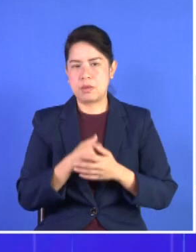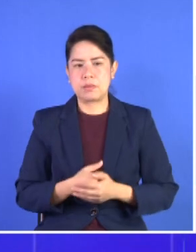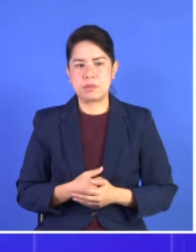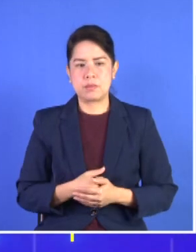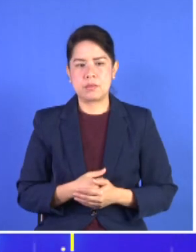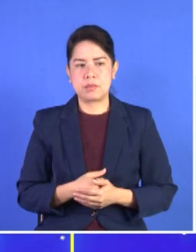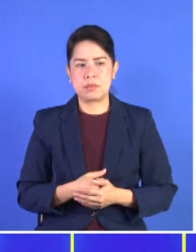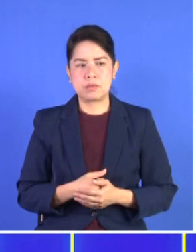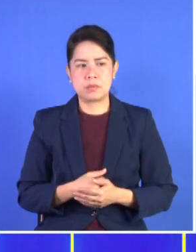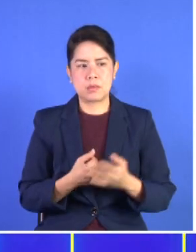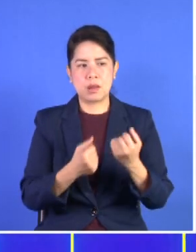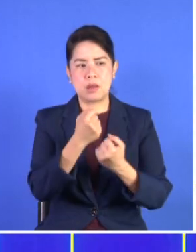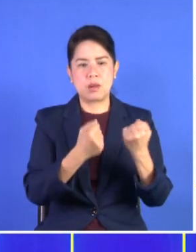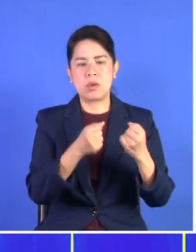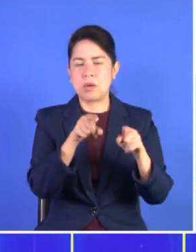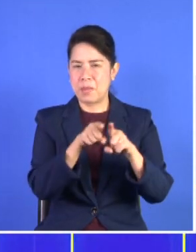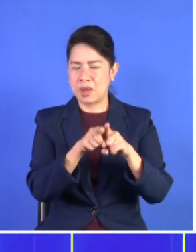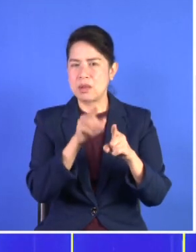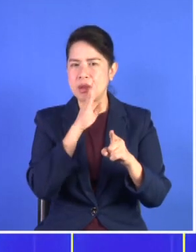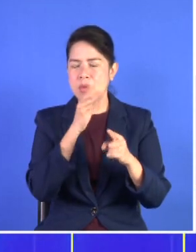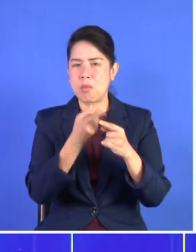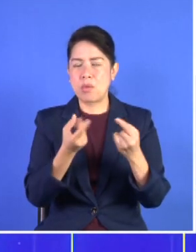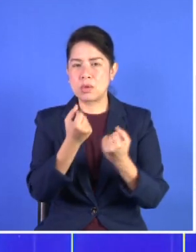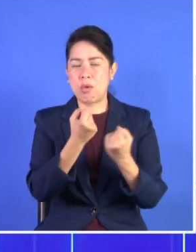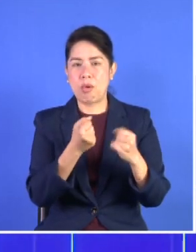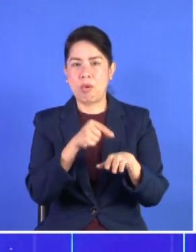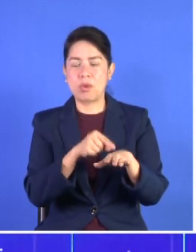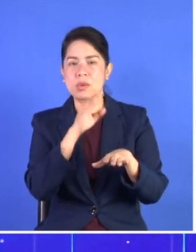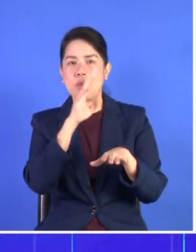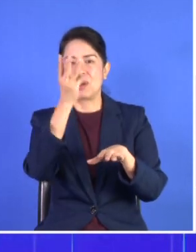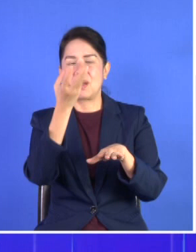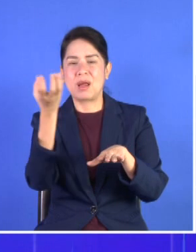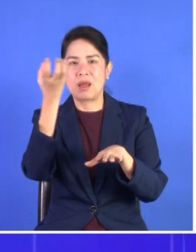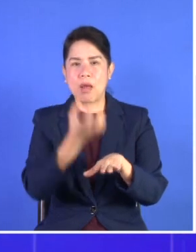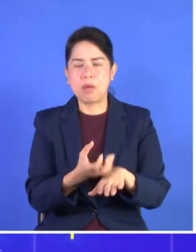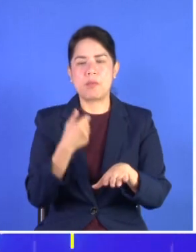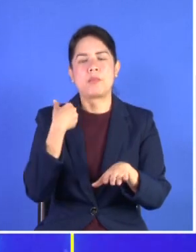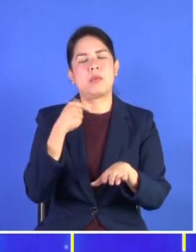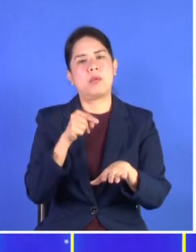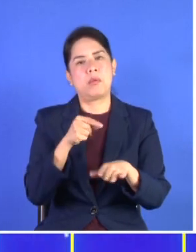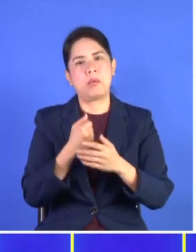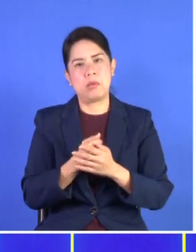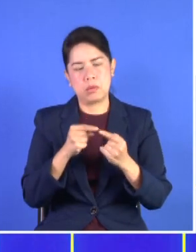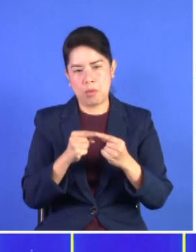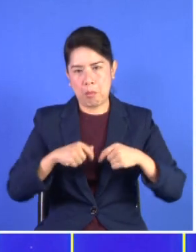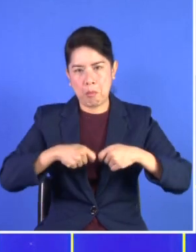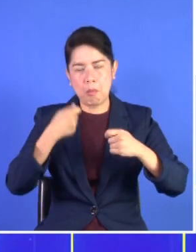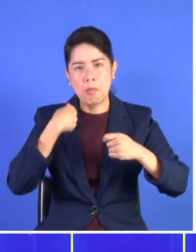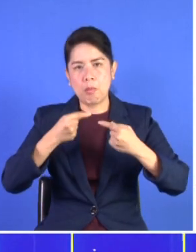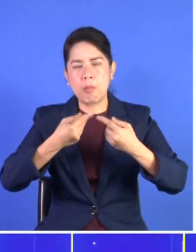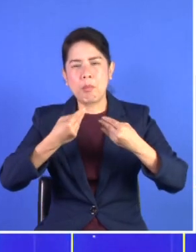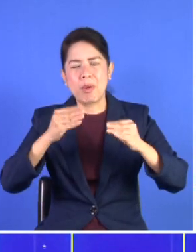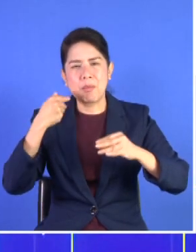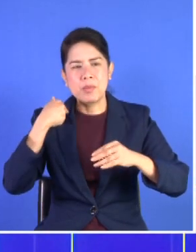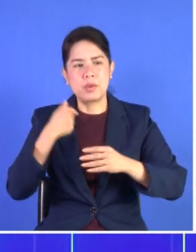ม้กระทั่งโดนรถเนี่ยแค่กระจกแตกได้เหมือนกันแล้วก็กระจกเนี่ยเปลี่ยนต้องเปลี่ยนทั้งบานนะกระจกรถนะ วิธีการทำความสะอ